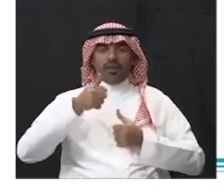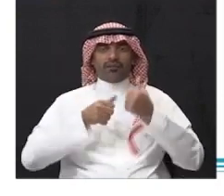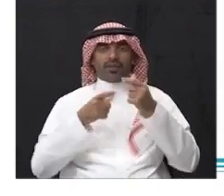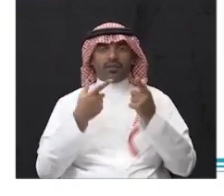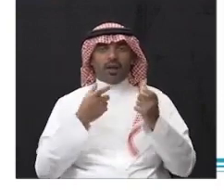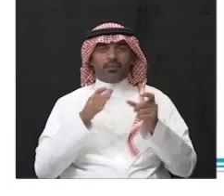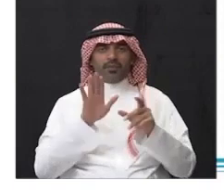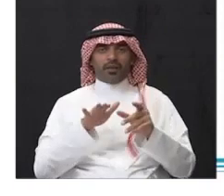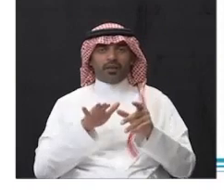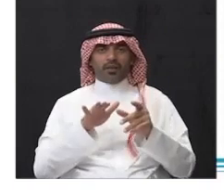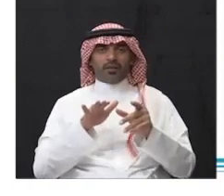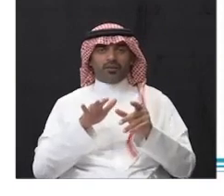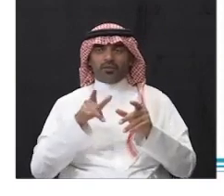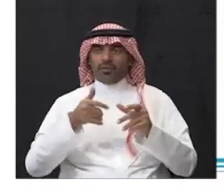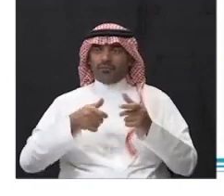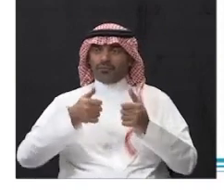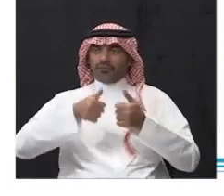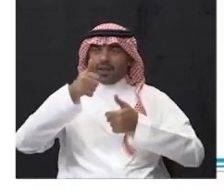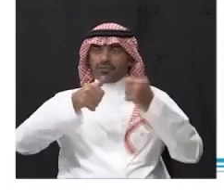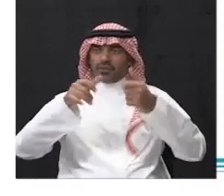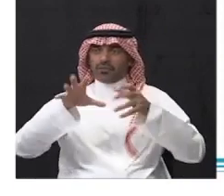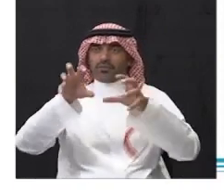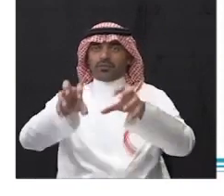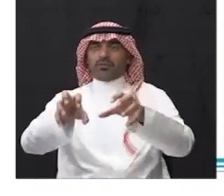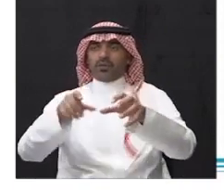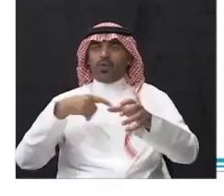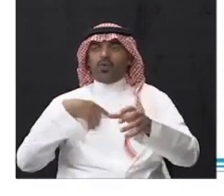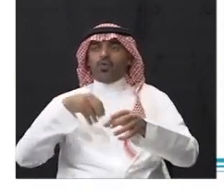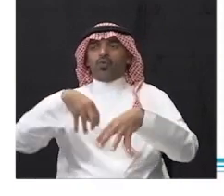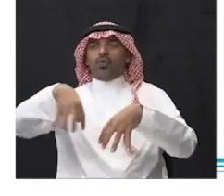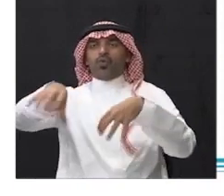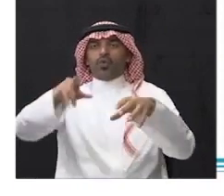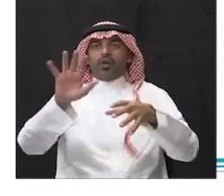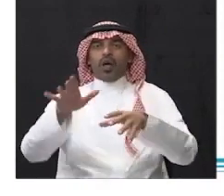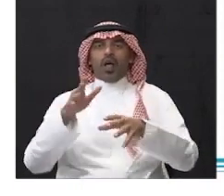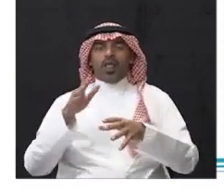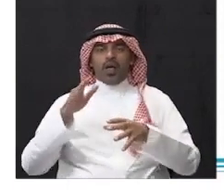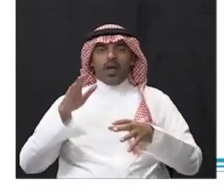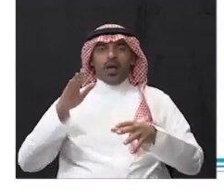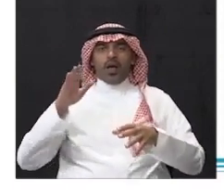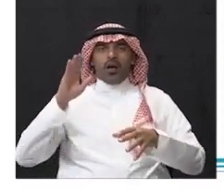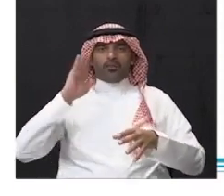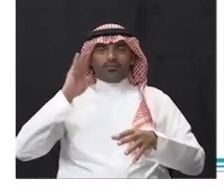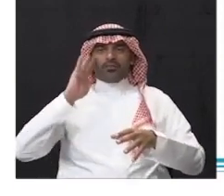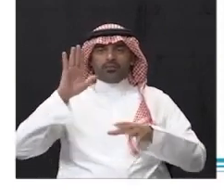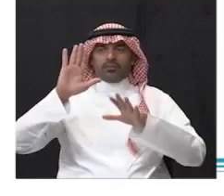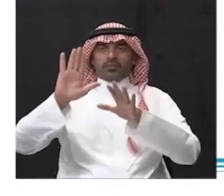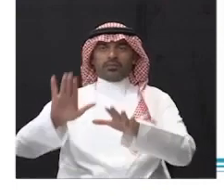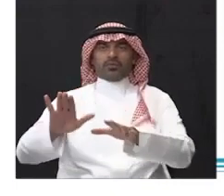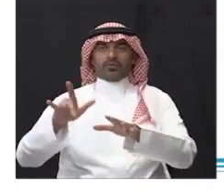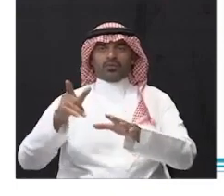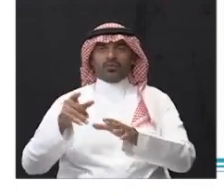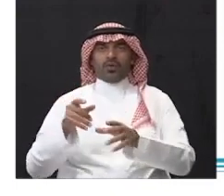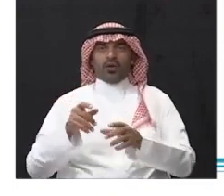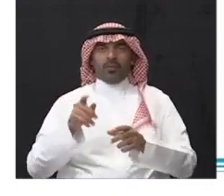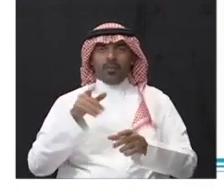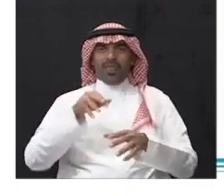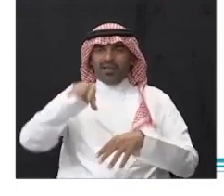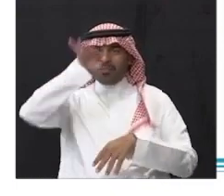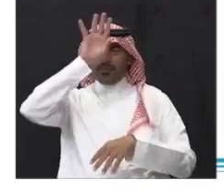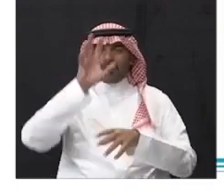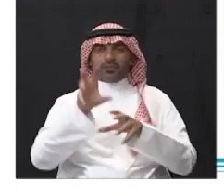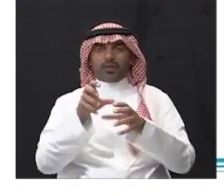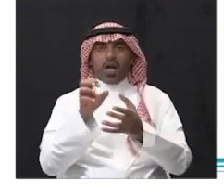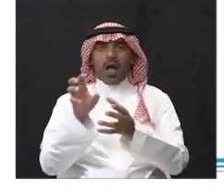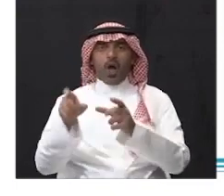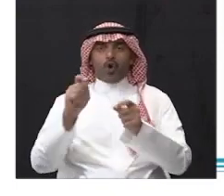شؤون الأقطار التي كانت تحت الحكم العثماني أو الألماني لمدة ربع